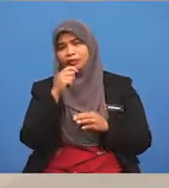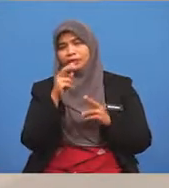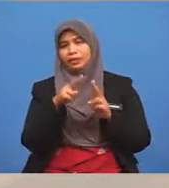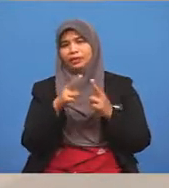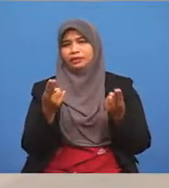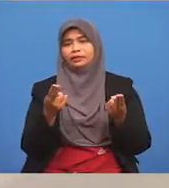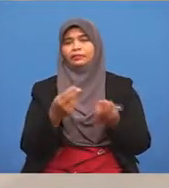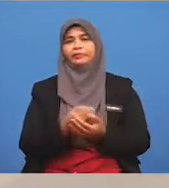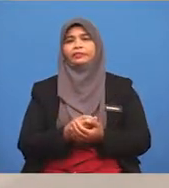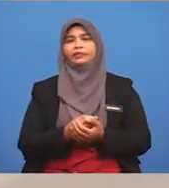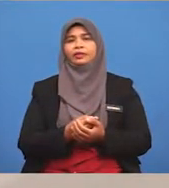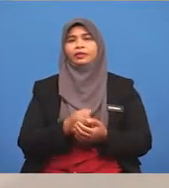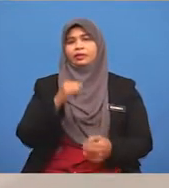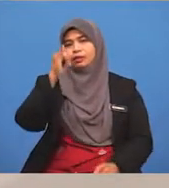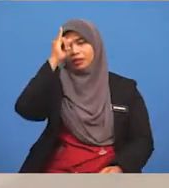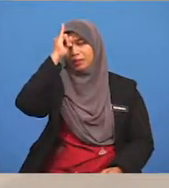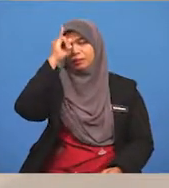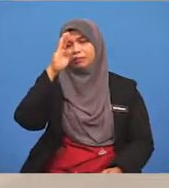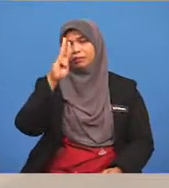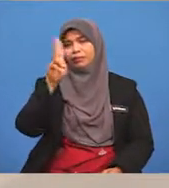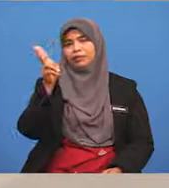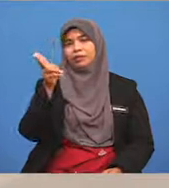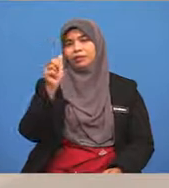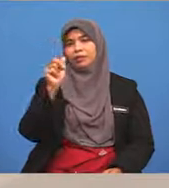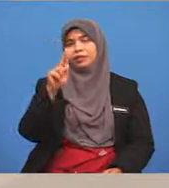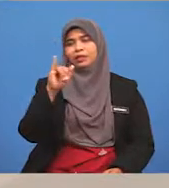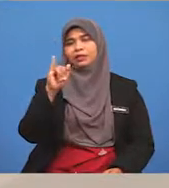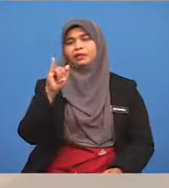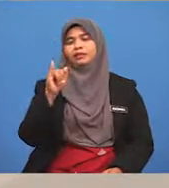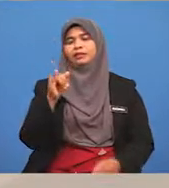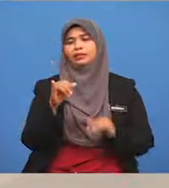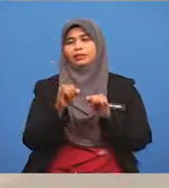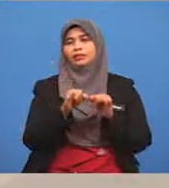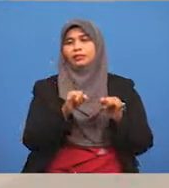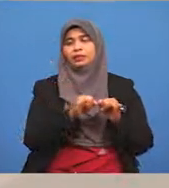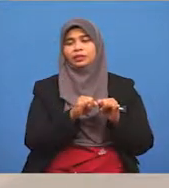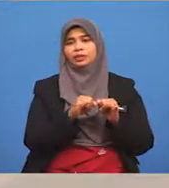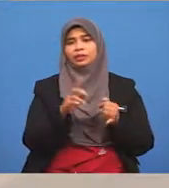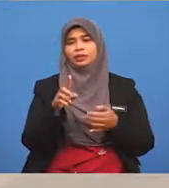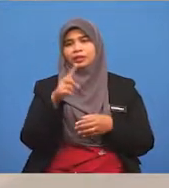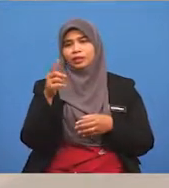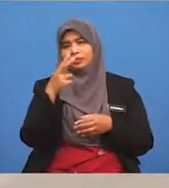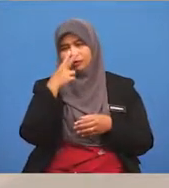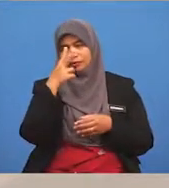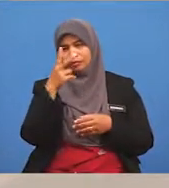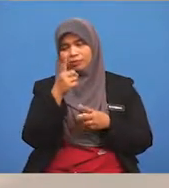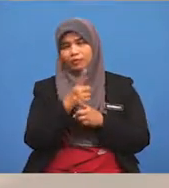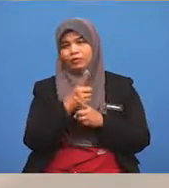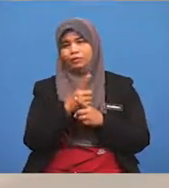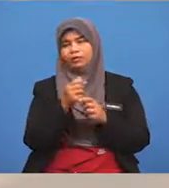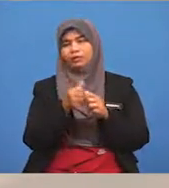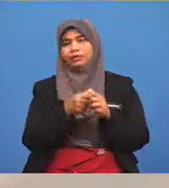Imam Al-Bukhari dan Imam Muslim juga memastikan seorang perawi